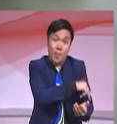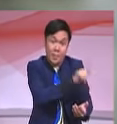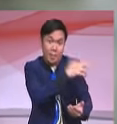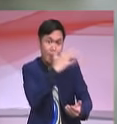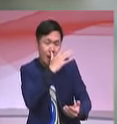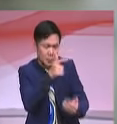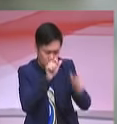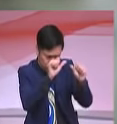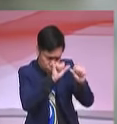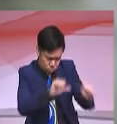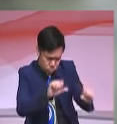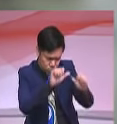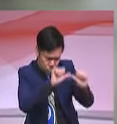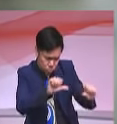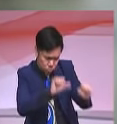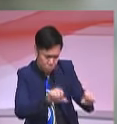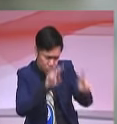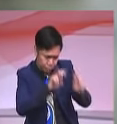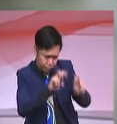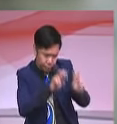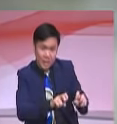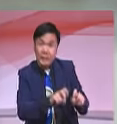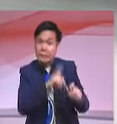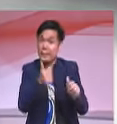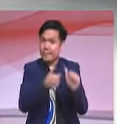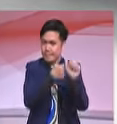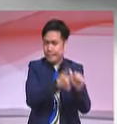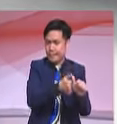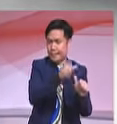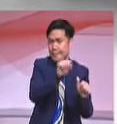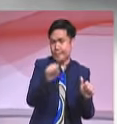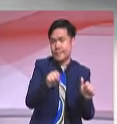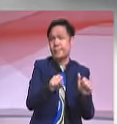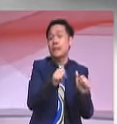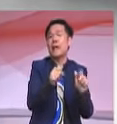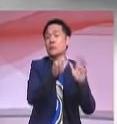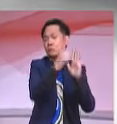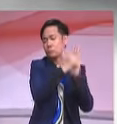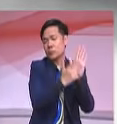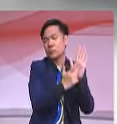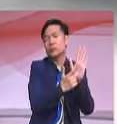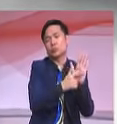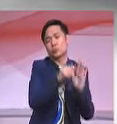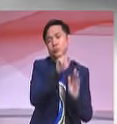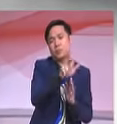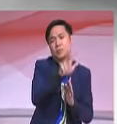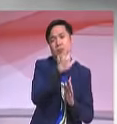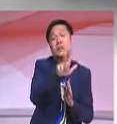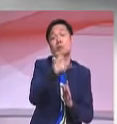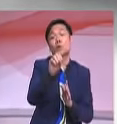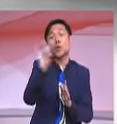siasat. Kes disiasat di bawah Seksyen 302 Kanun Keseksaan.